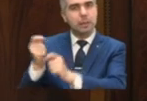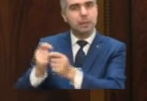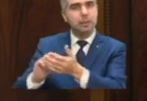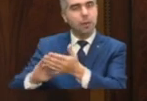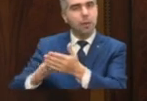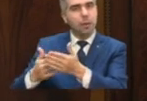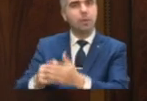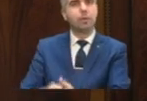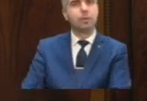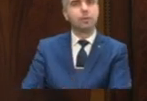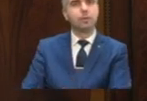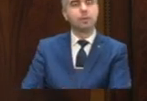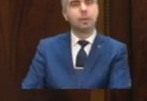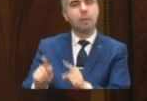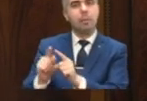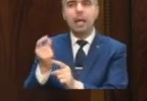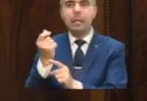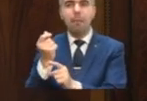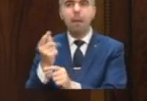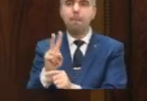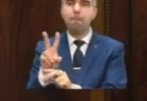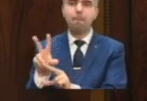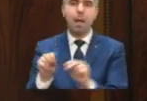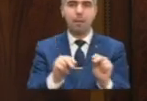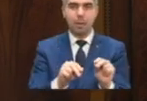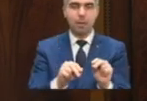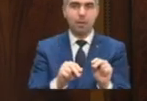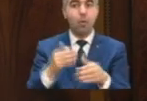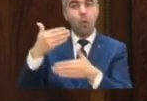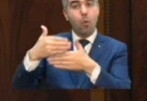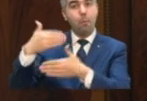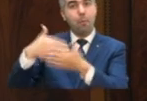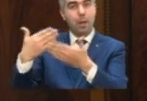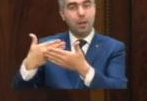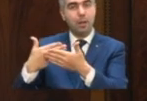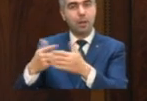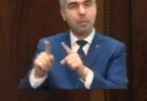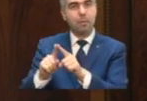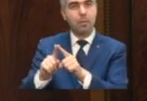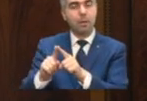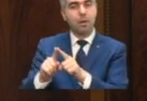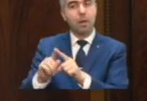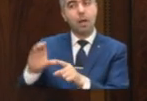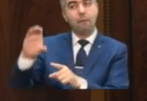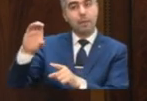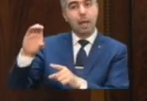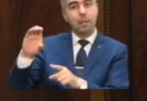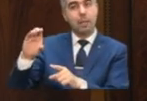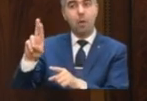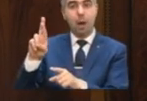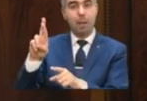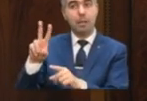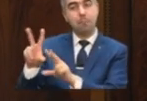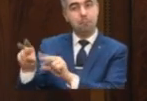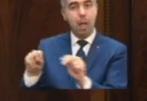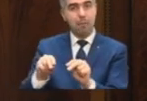ديال ديال ديال القدره الشرائيه وخصوصيات البناء ايضا. ما يمكنليش اليوم نبني بحال اللي غنبني في كازا والرباط بحال